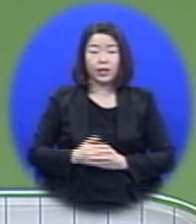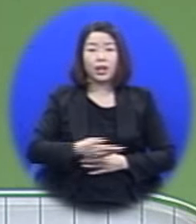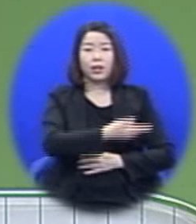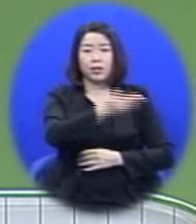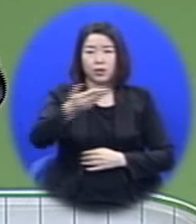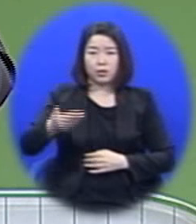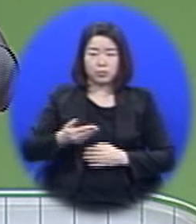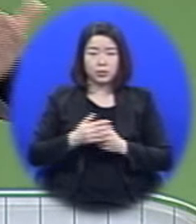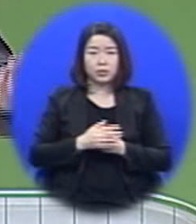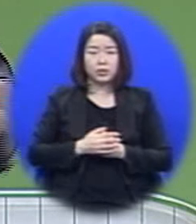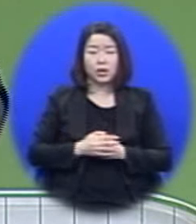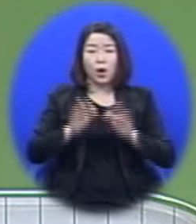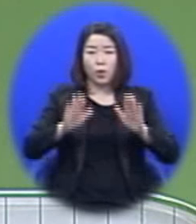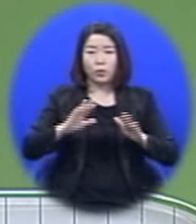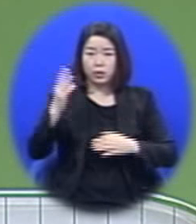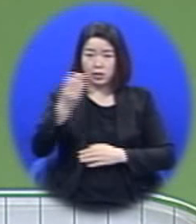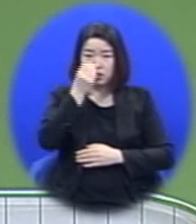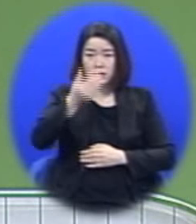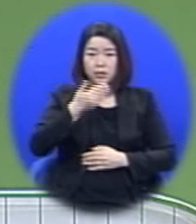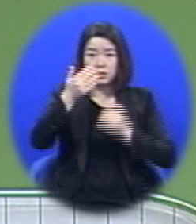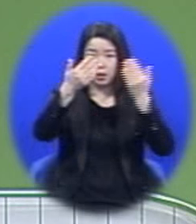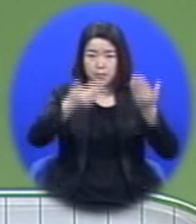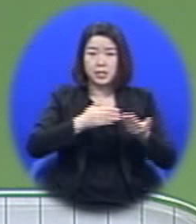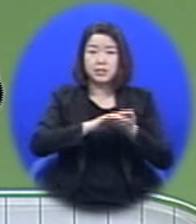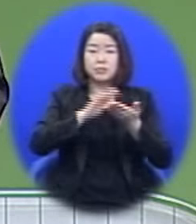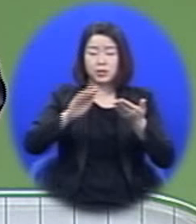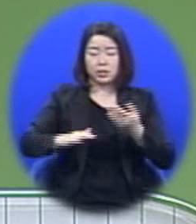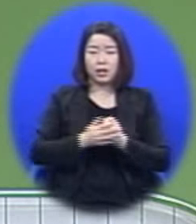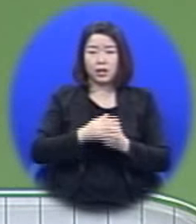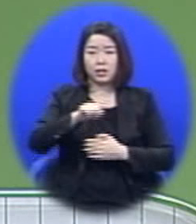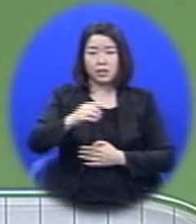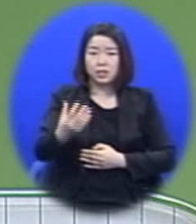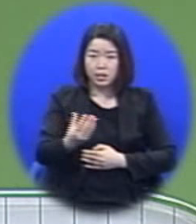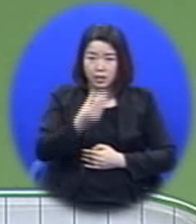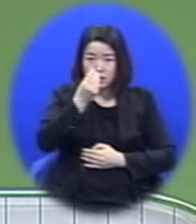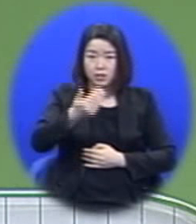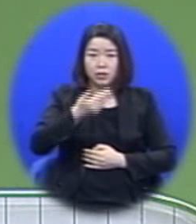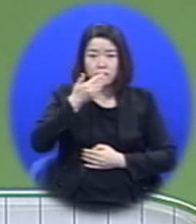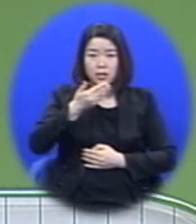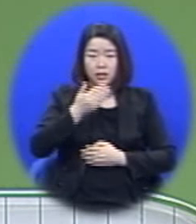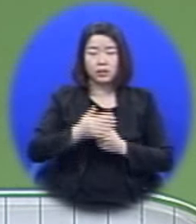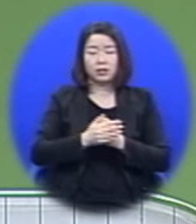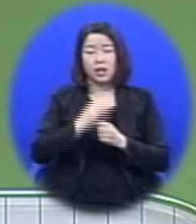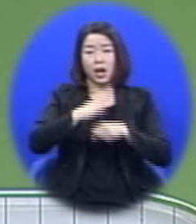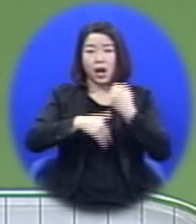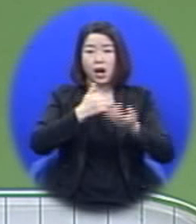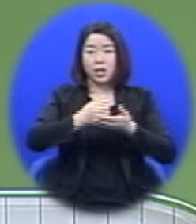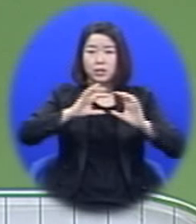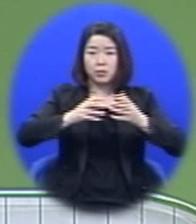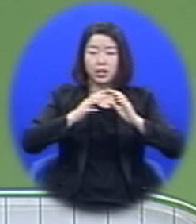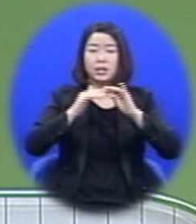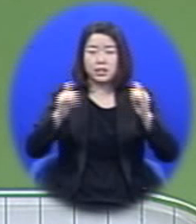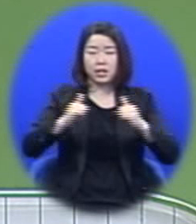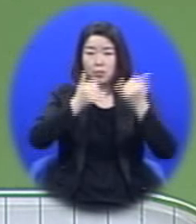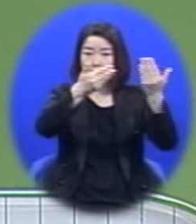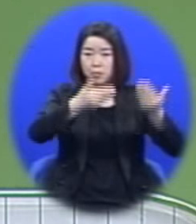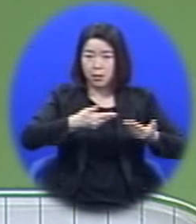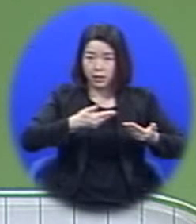여러분, 오늘 성찬을 받습니다. 이 성찬은 하나님의 나라 백성들이